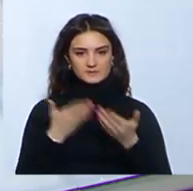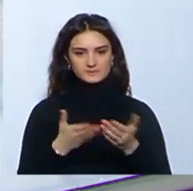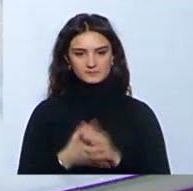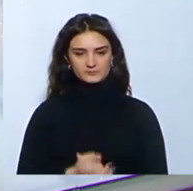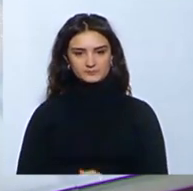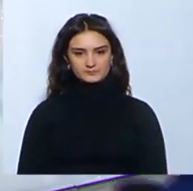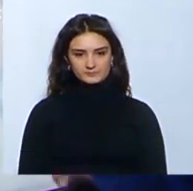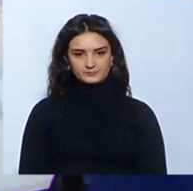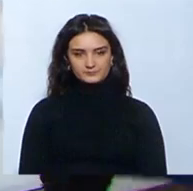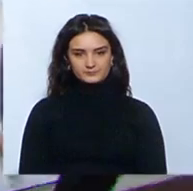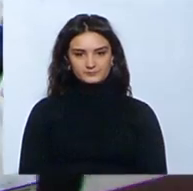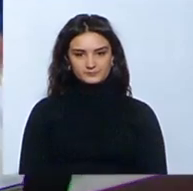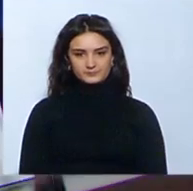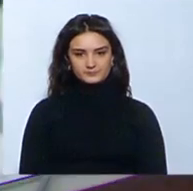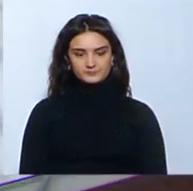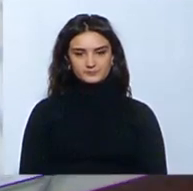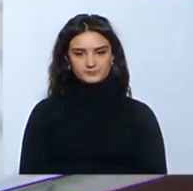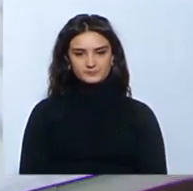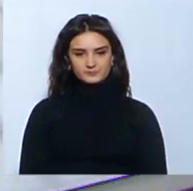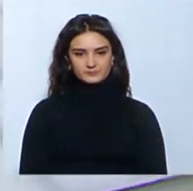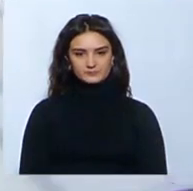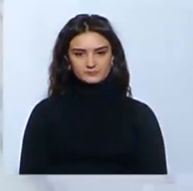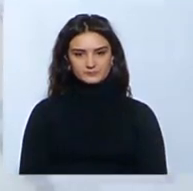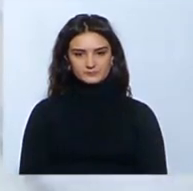მობრძანდით, დაბრძანდით.